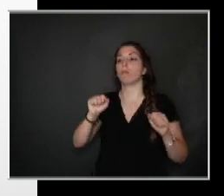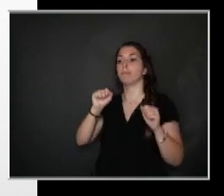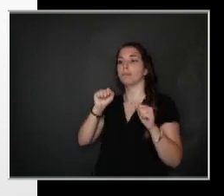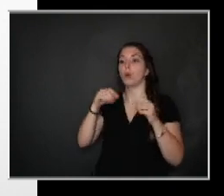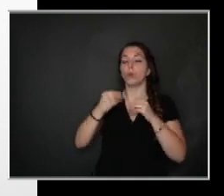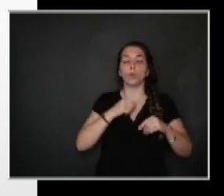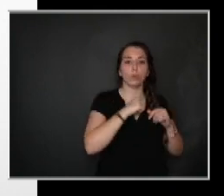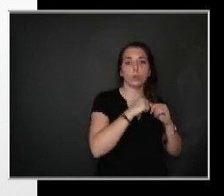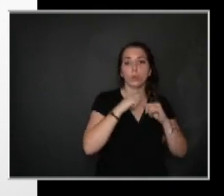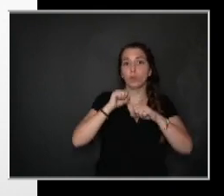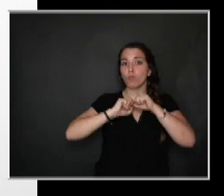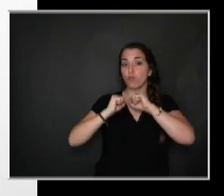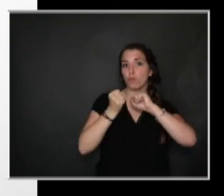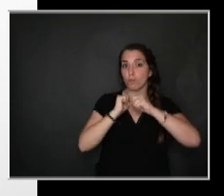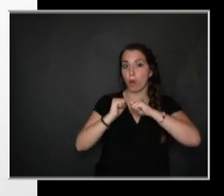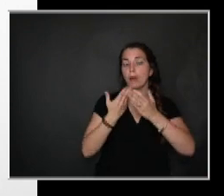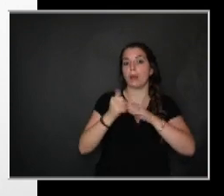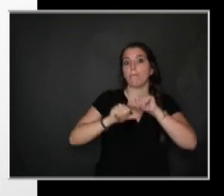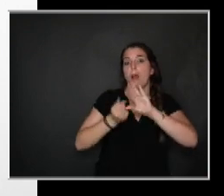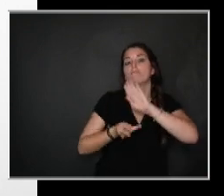fait des rotations, il a beaucoup plus mal.